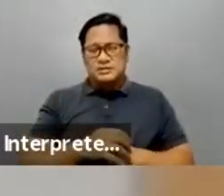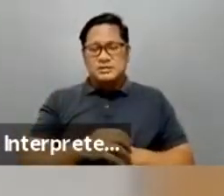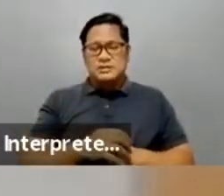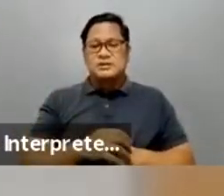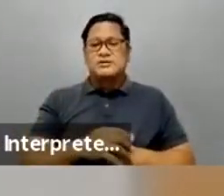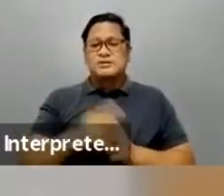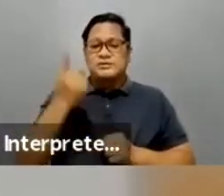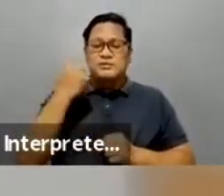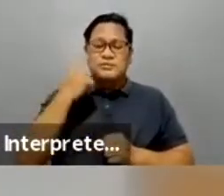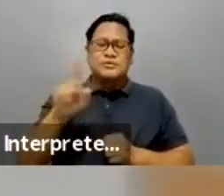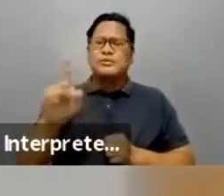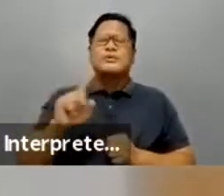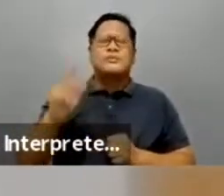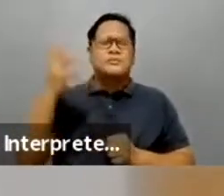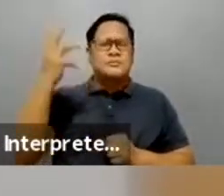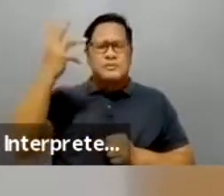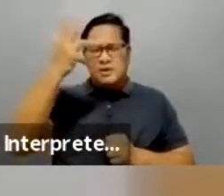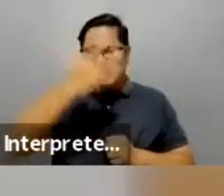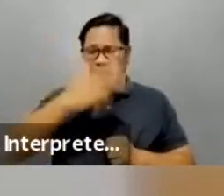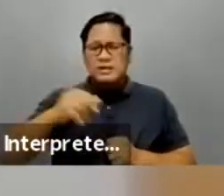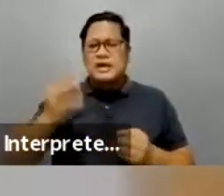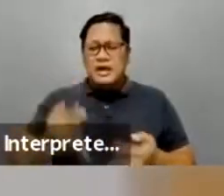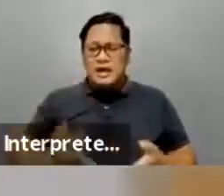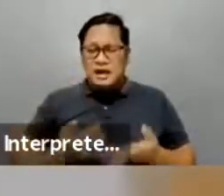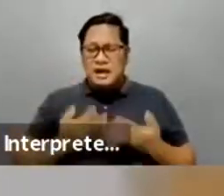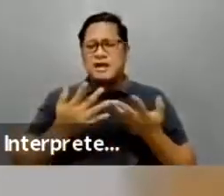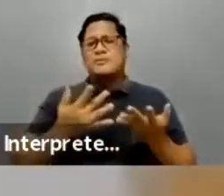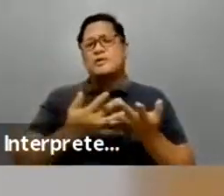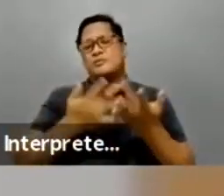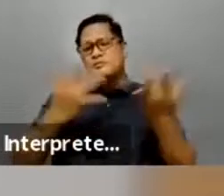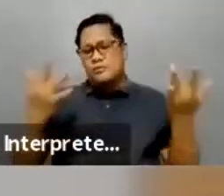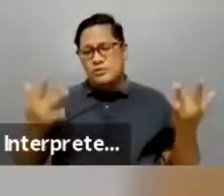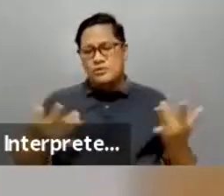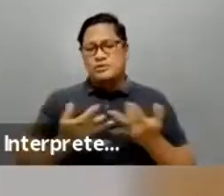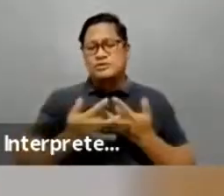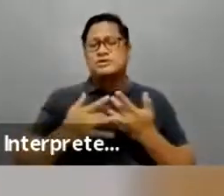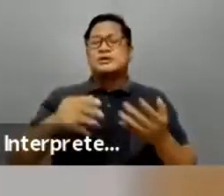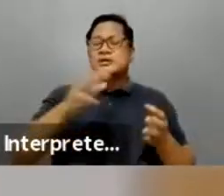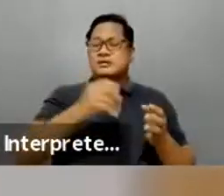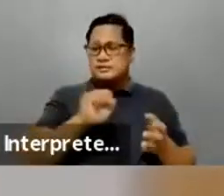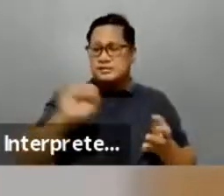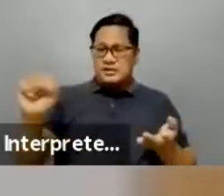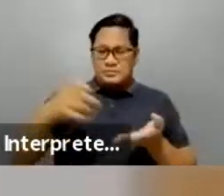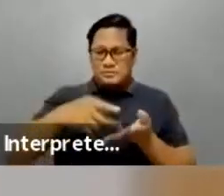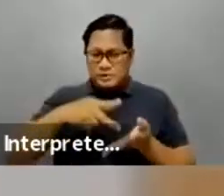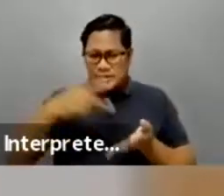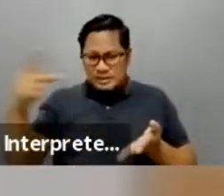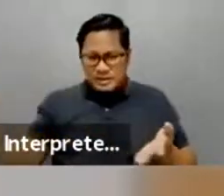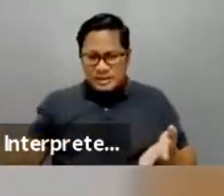magiging alab ng puso, silanganing perlas,